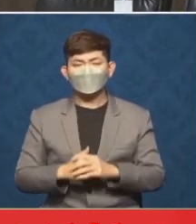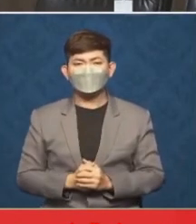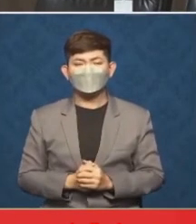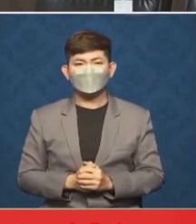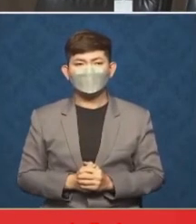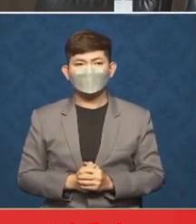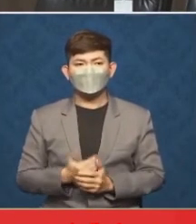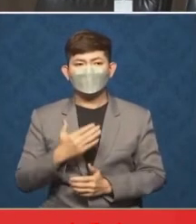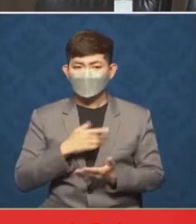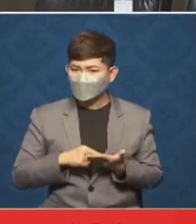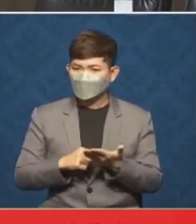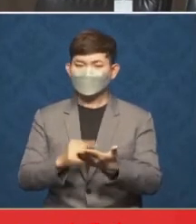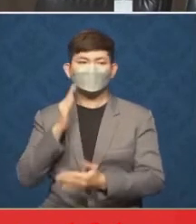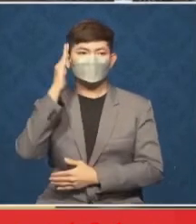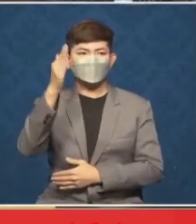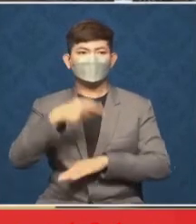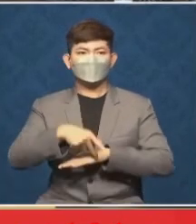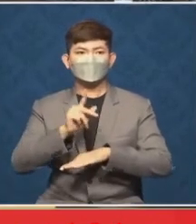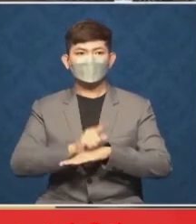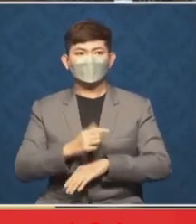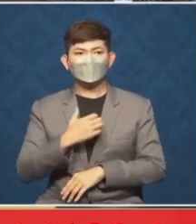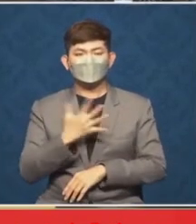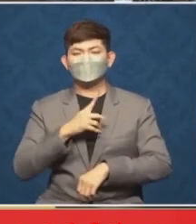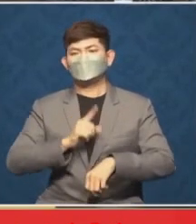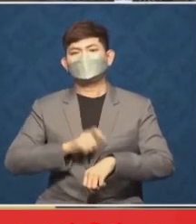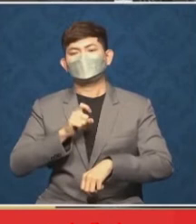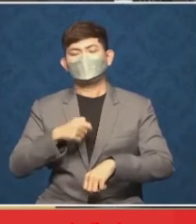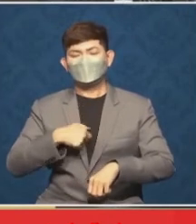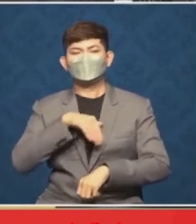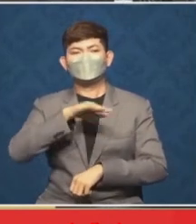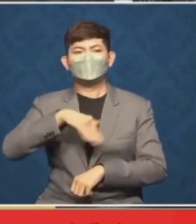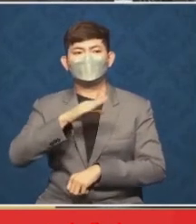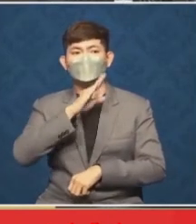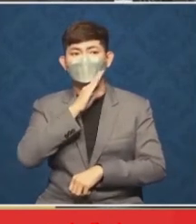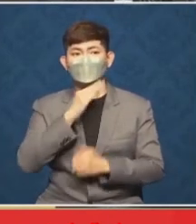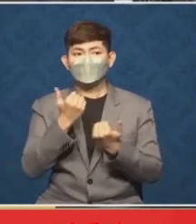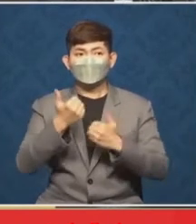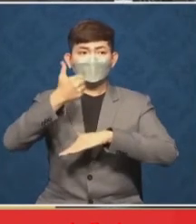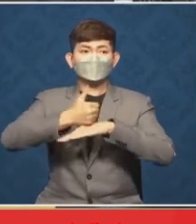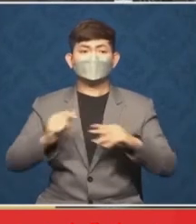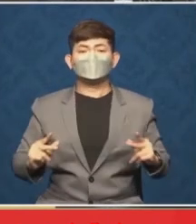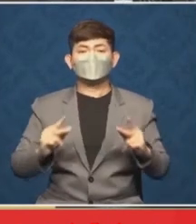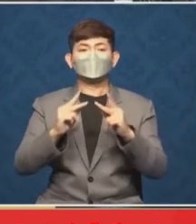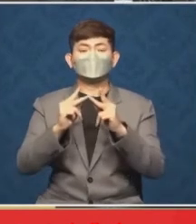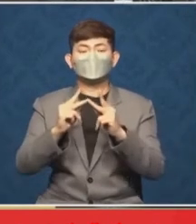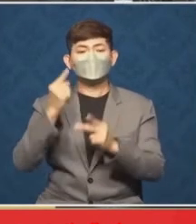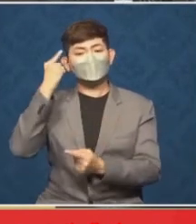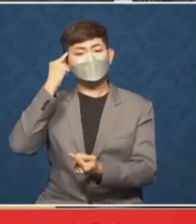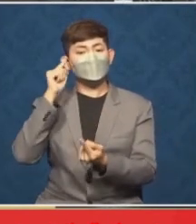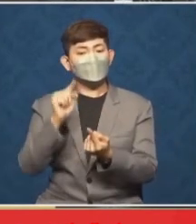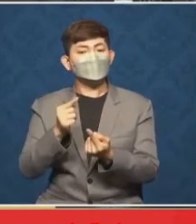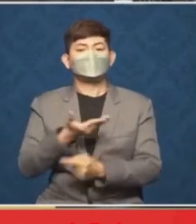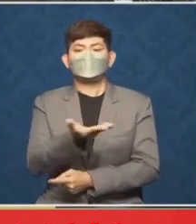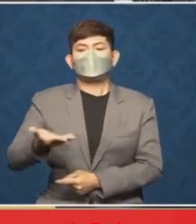เดี๋ยวผมจะยื่นในคราวต่อไปฮะท่านประธานก็ไม่อยากรบกวนเวลาของสภาในเมื่อรัฐมนตรีไม่ให้ราคากับสภาแห่